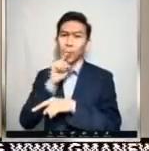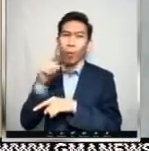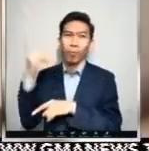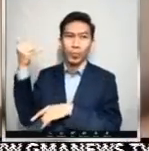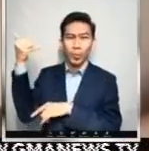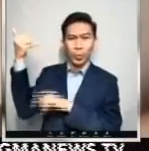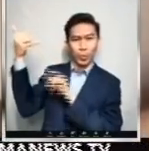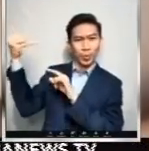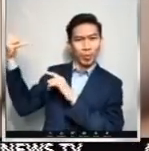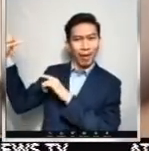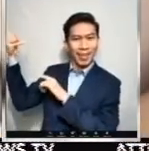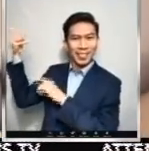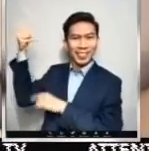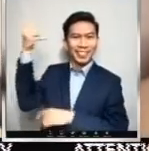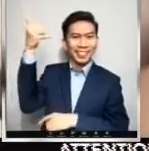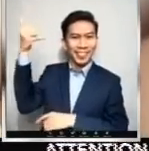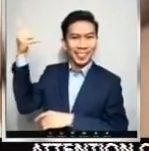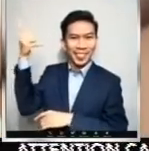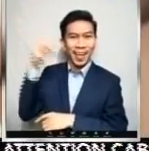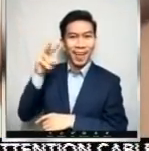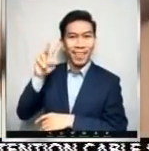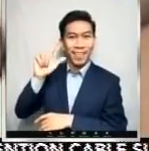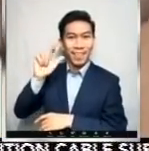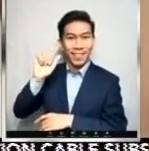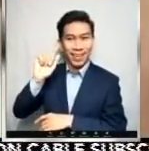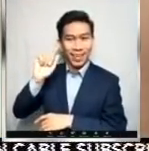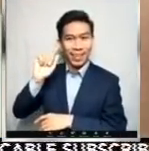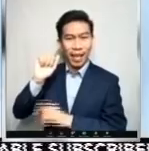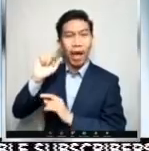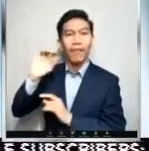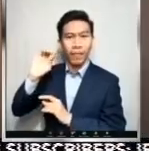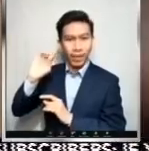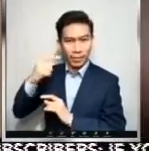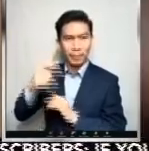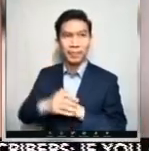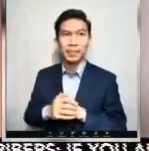Life post at lock-in taping post while on break sa prima donna's.